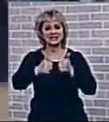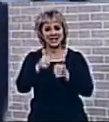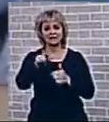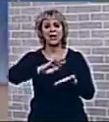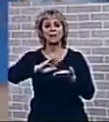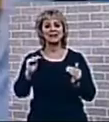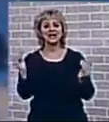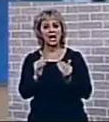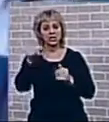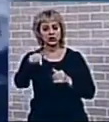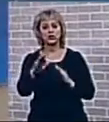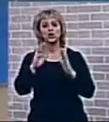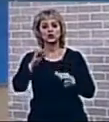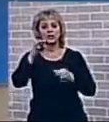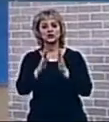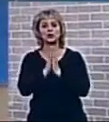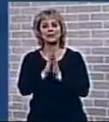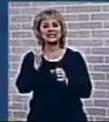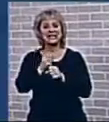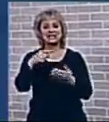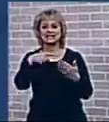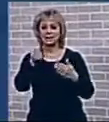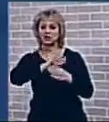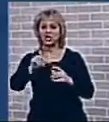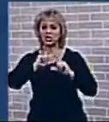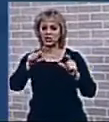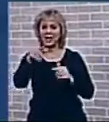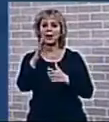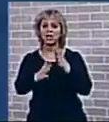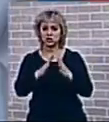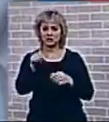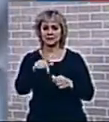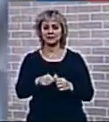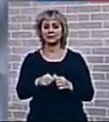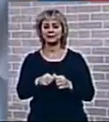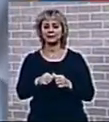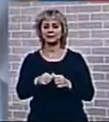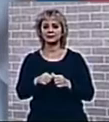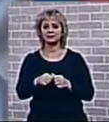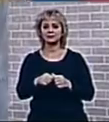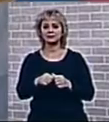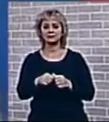соревнованиях без ограничений. Только судью просят делать замечания не криком, а жестом.